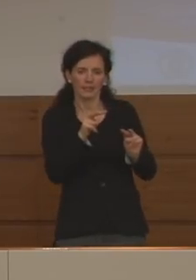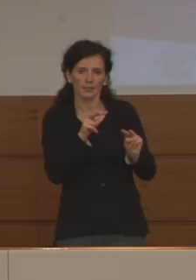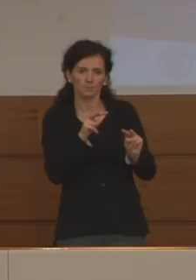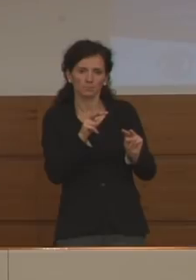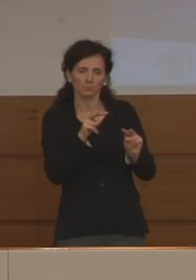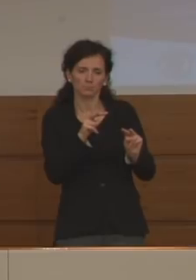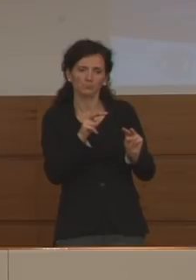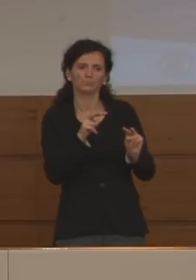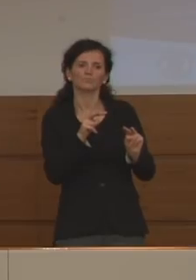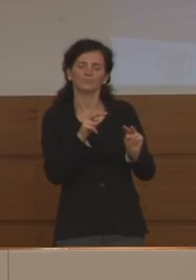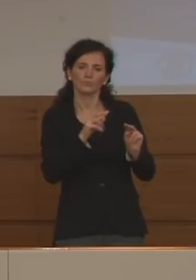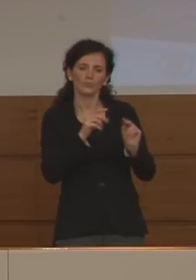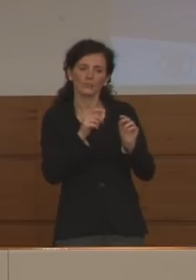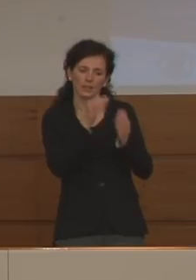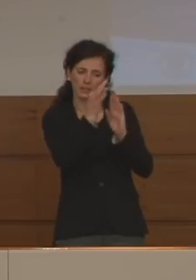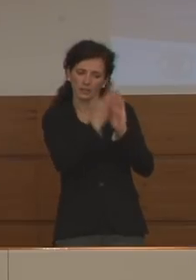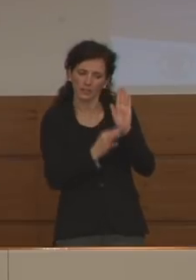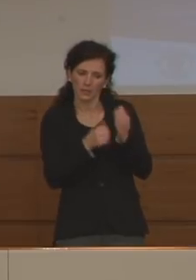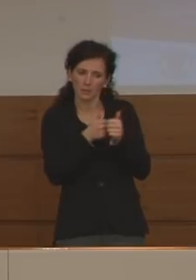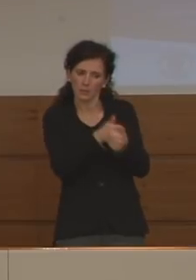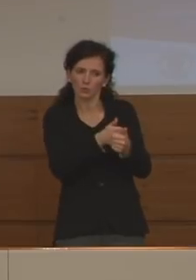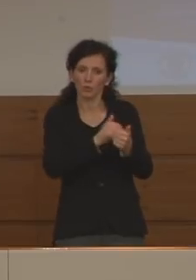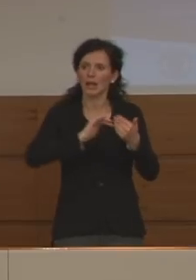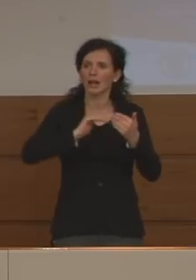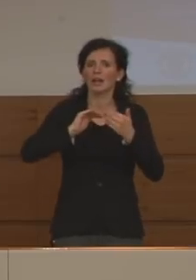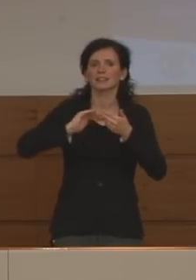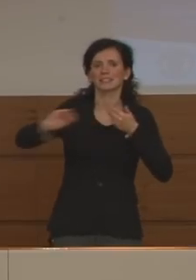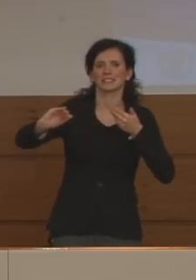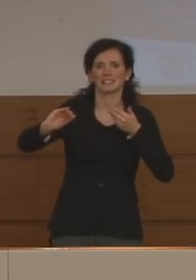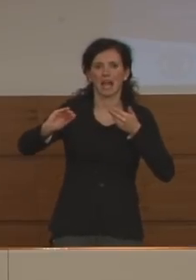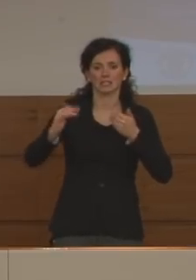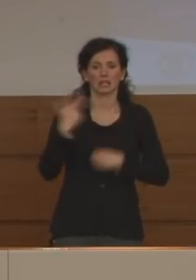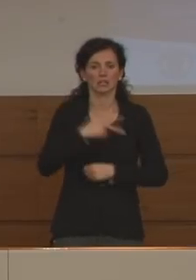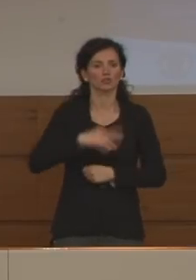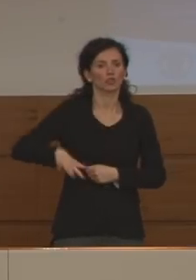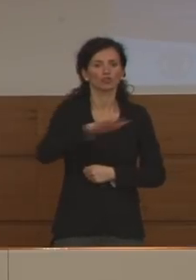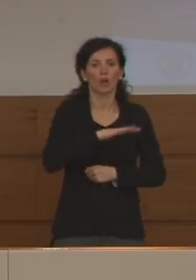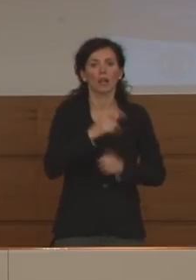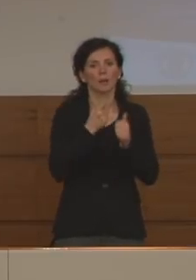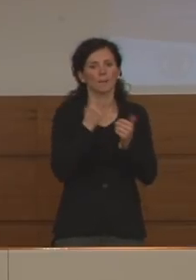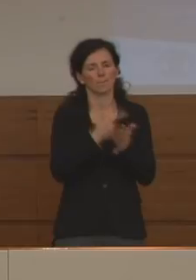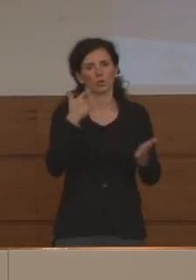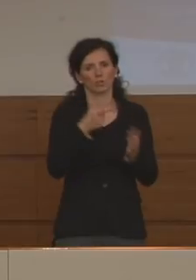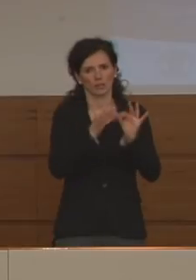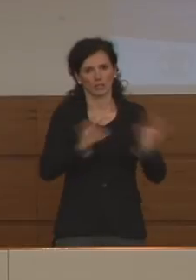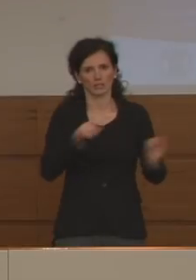e continuativa le misure di distanziamento sociale che sono in atto nel nostro paese